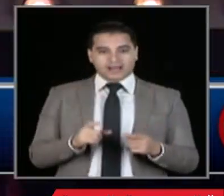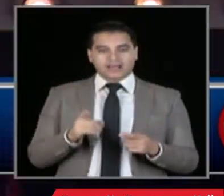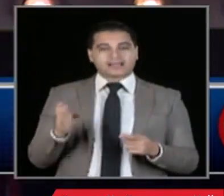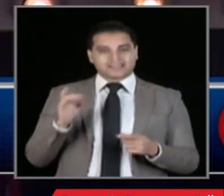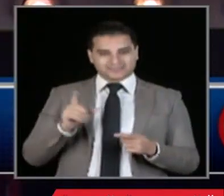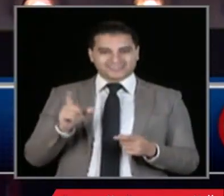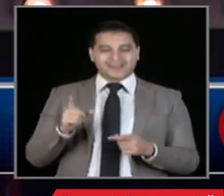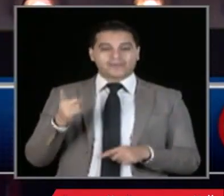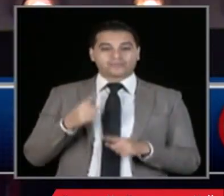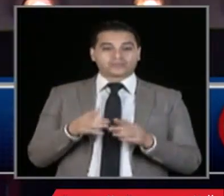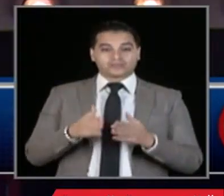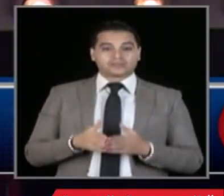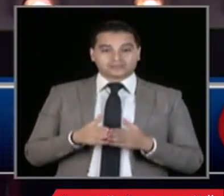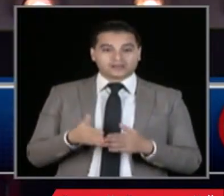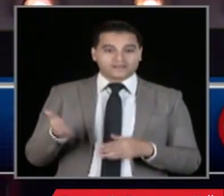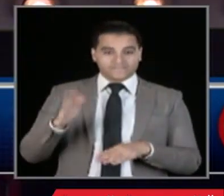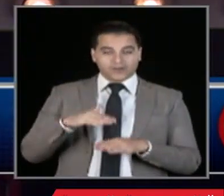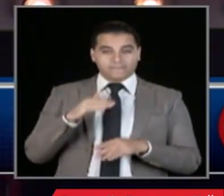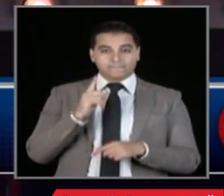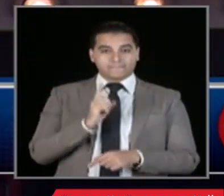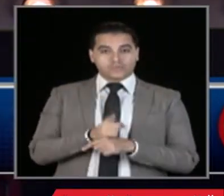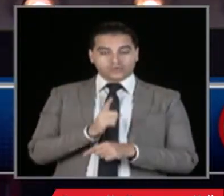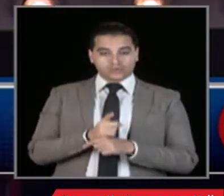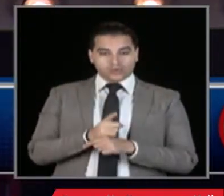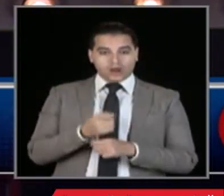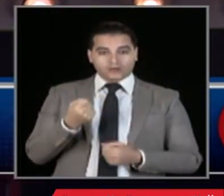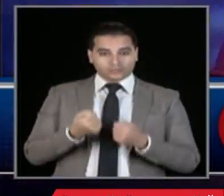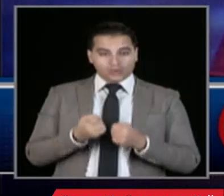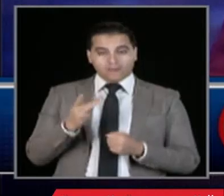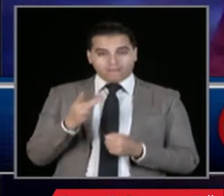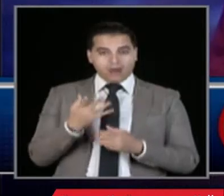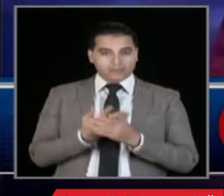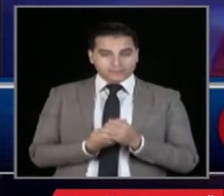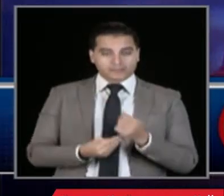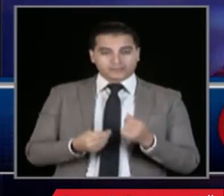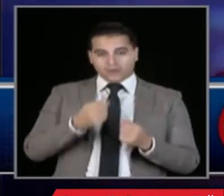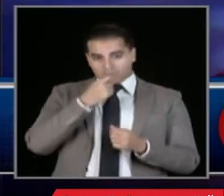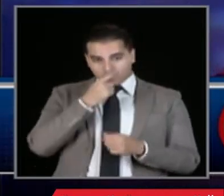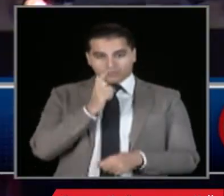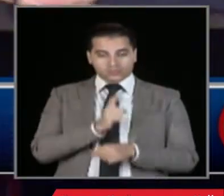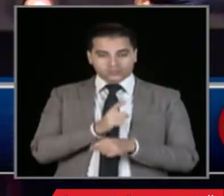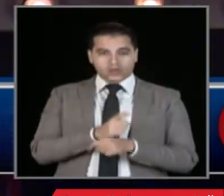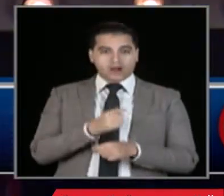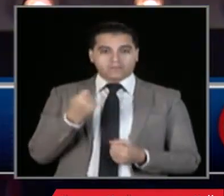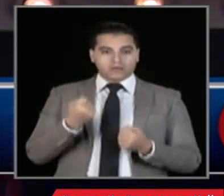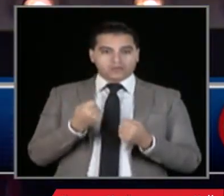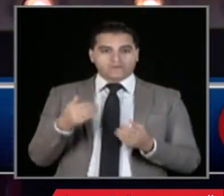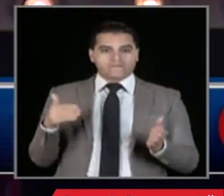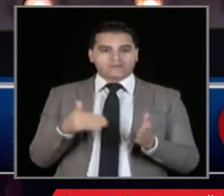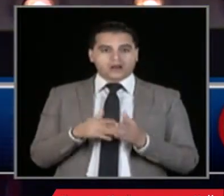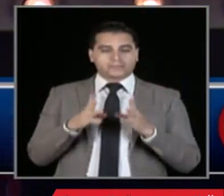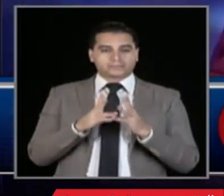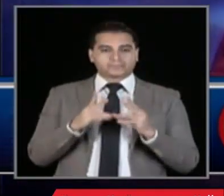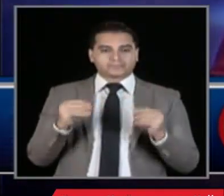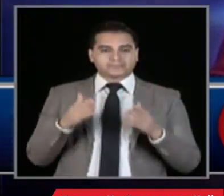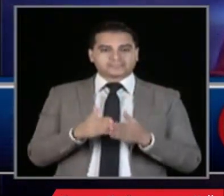وكان على متنها قبطان ومراته وبنته وتمانية من رفاقه، كلهم اختفوا لما راحوا